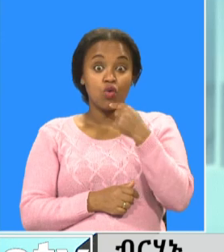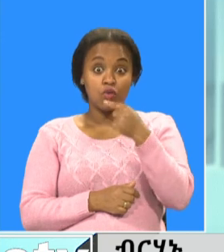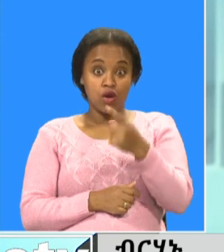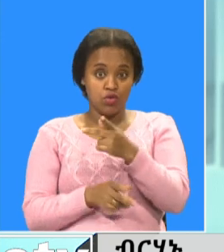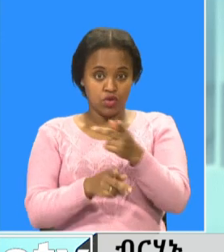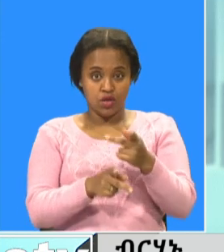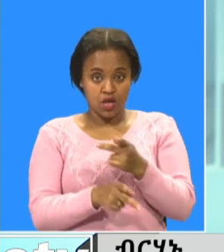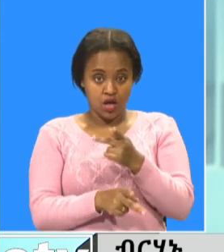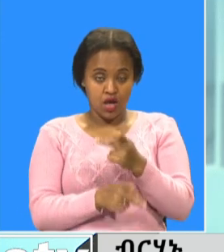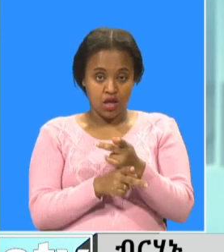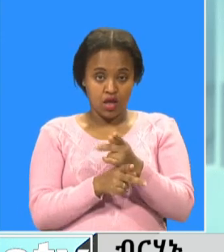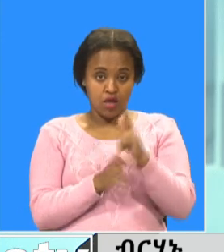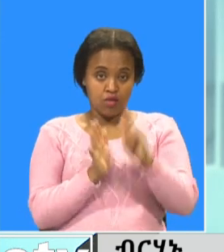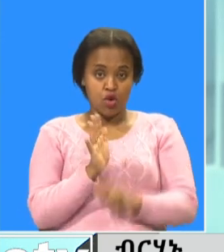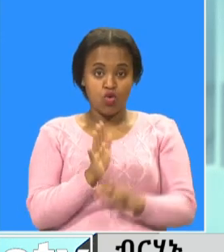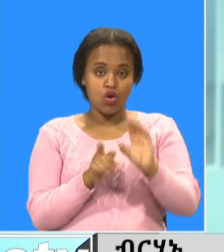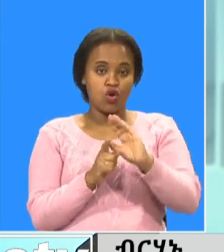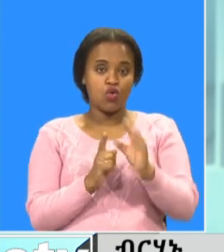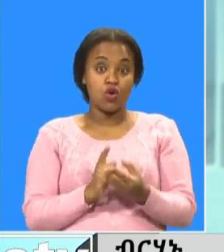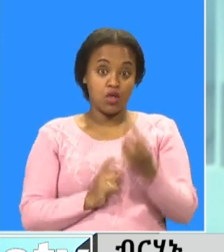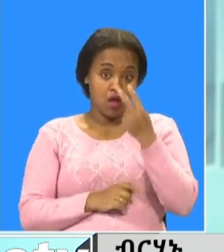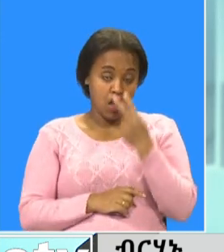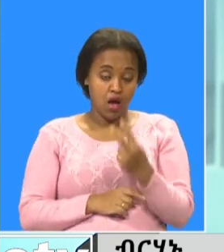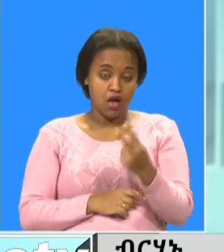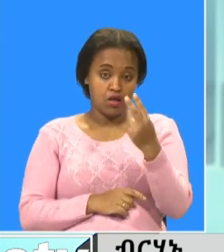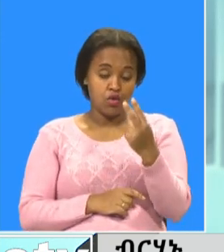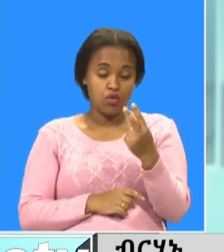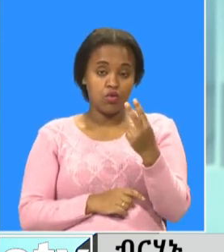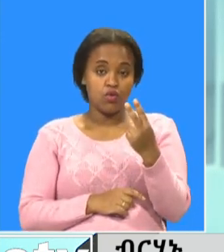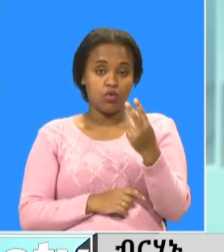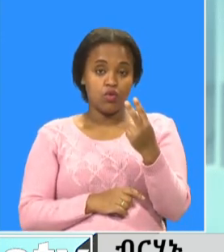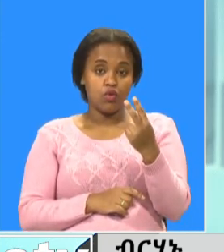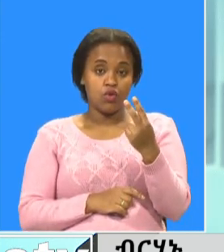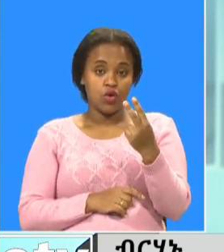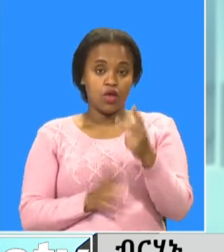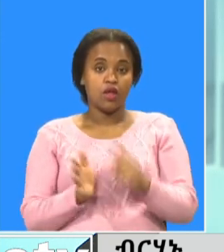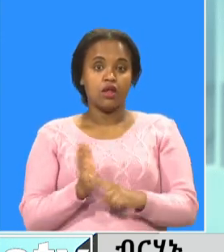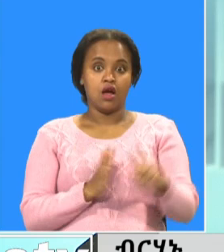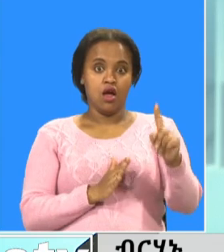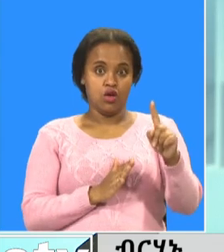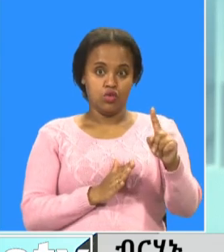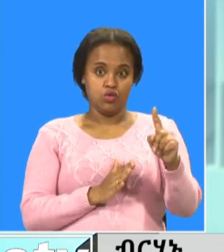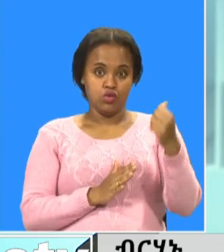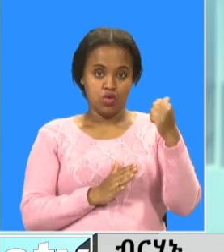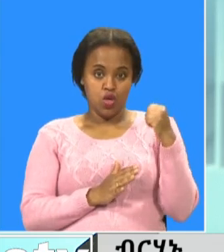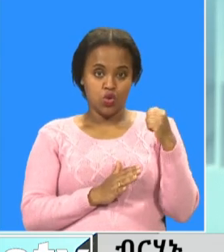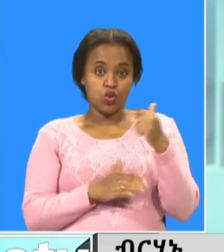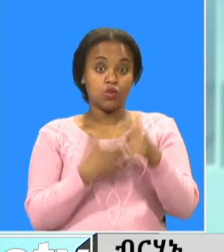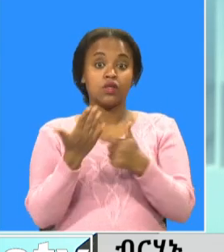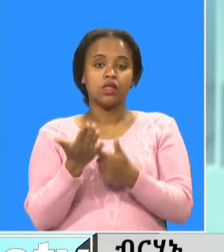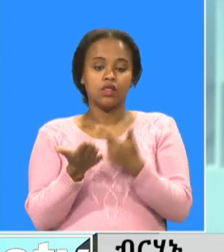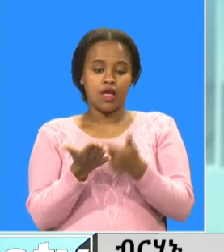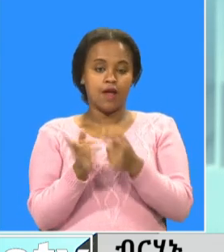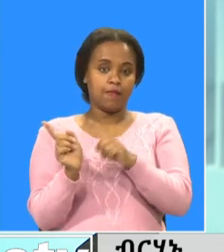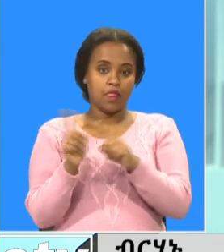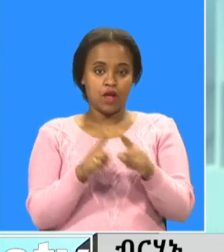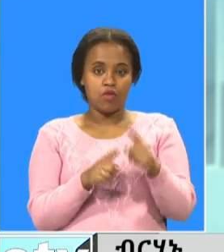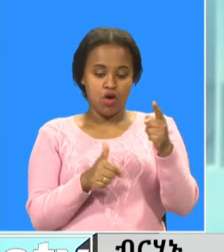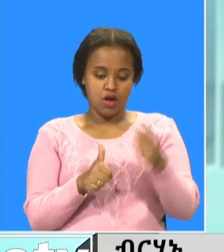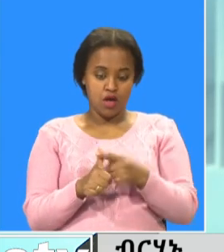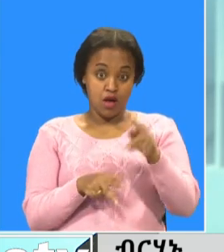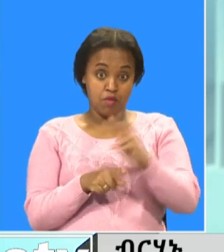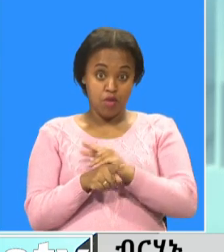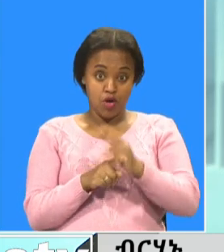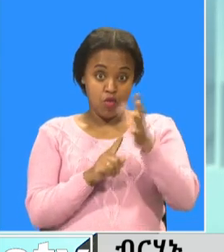ጥንቃቄ በተጎደለ ሁኔታ አይተው እነሱም የተጋለጡት። ስለዚህ ይሄ ደግሞ አንደኛ